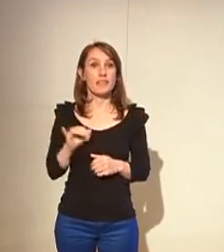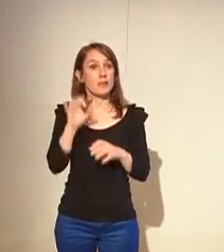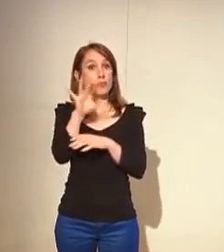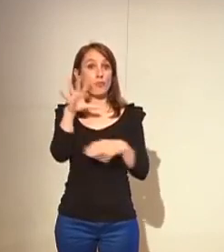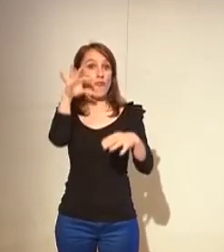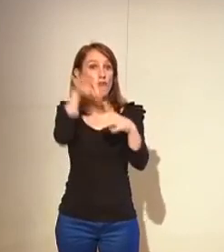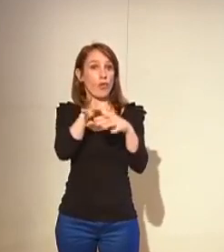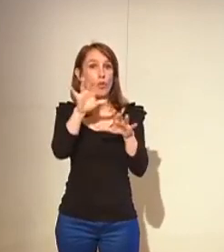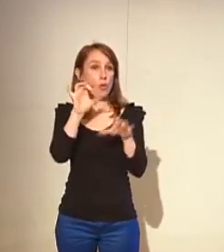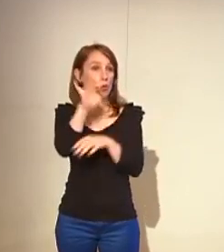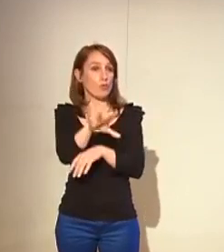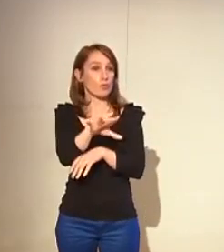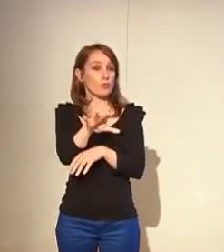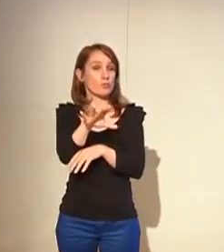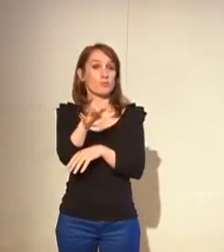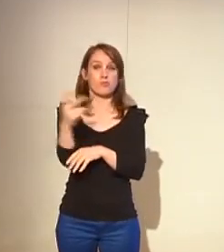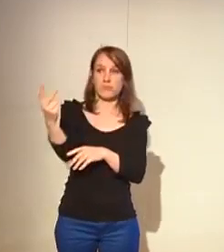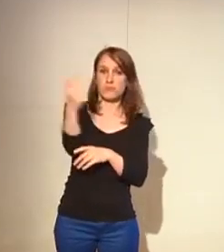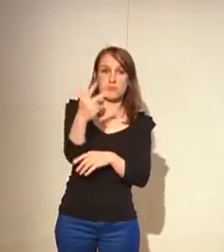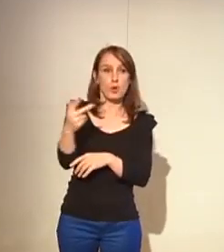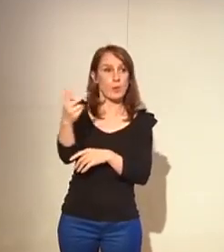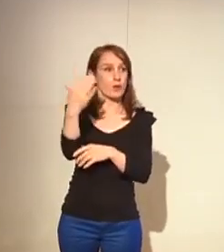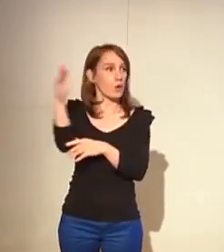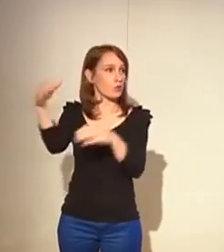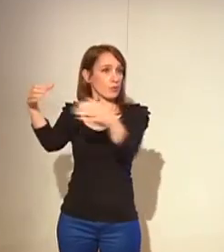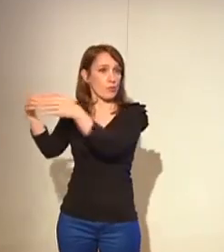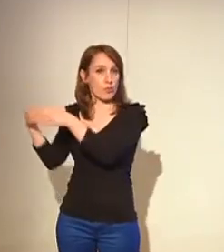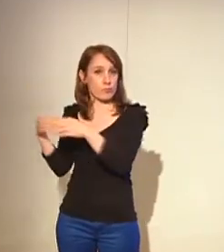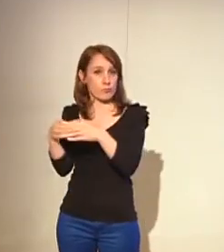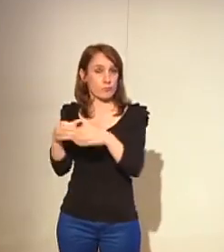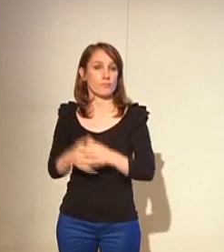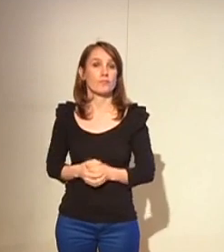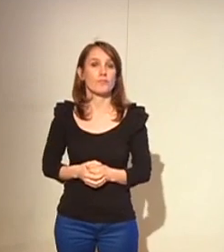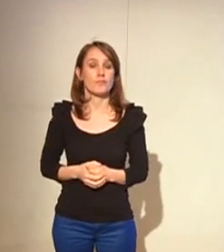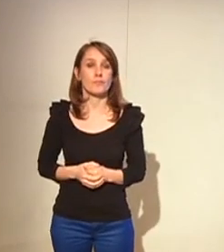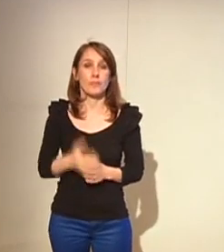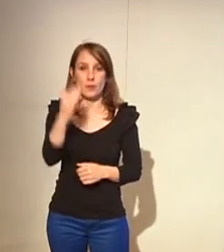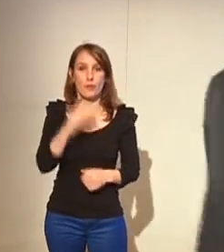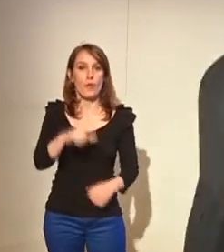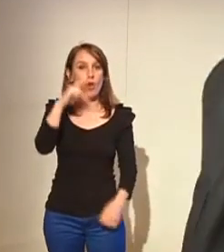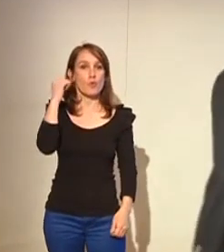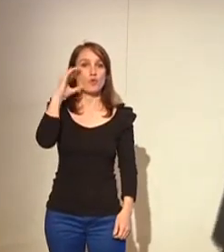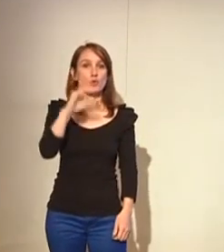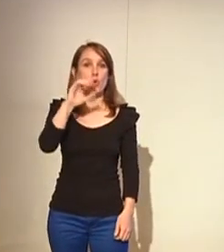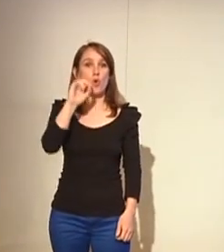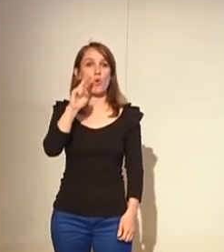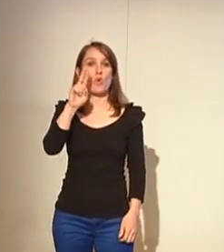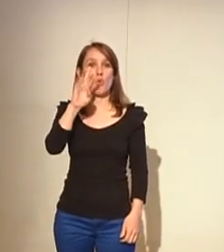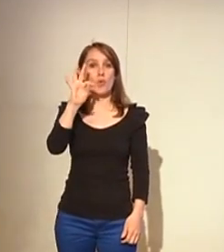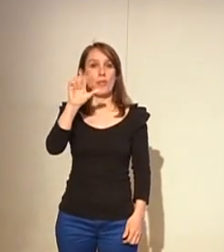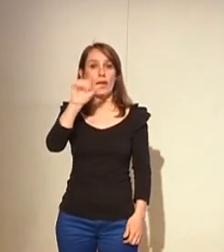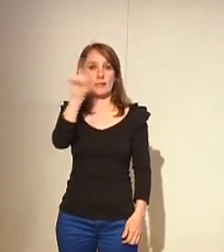vote donc les trois autres groupes monsieur Coutas qui